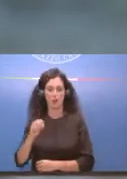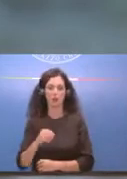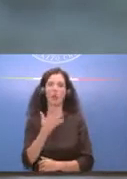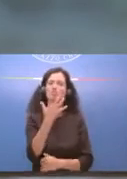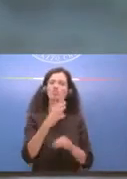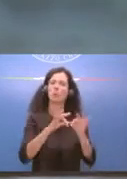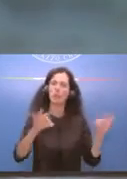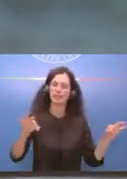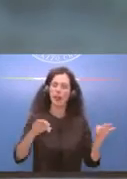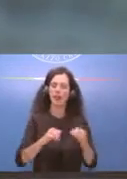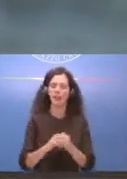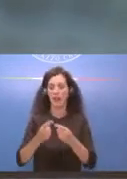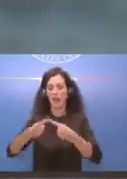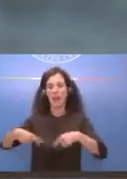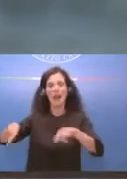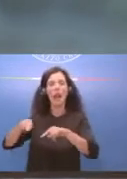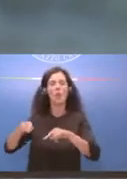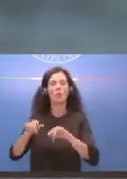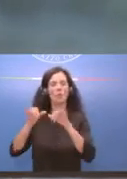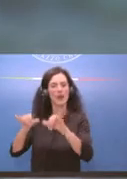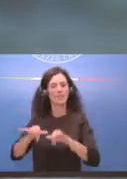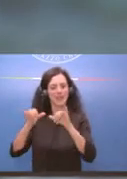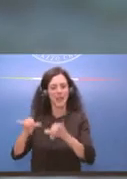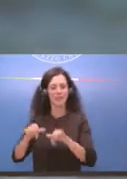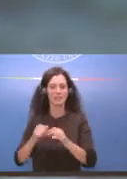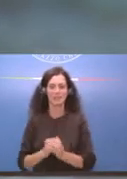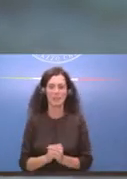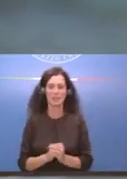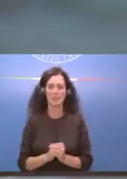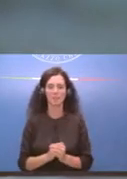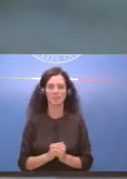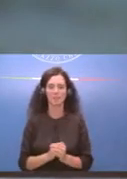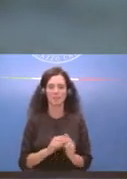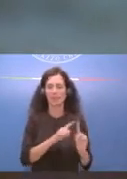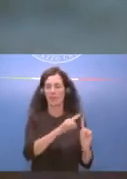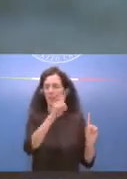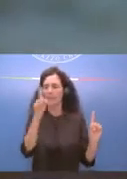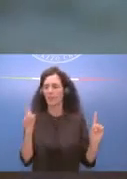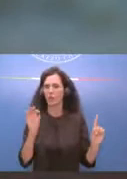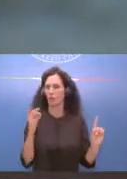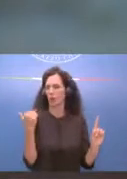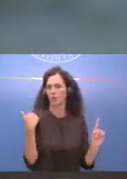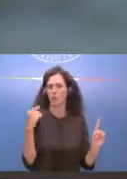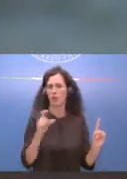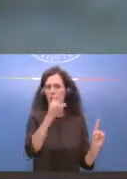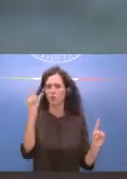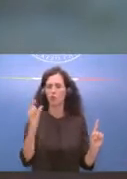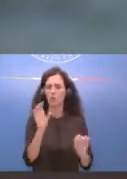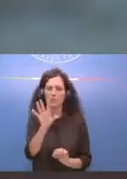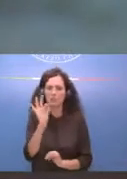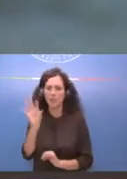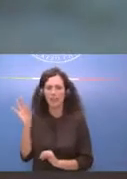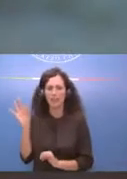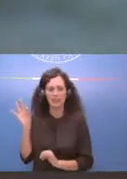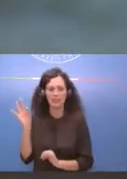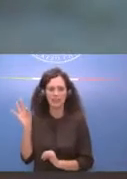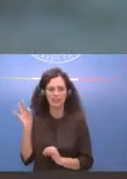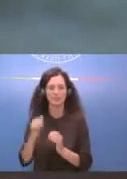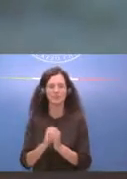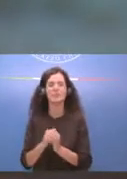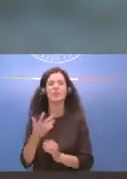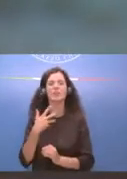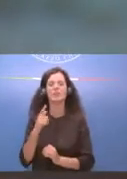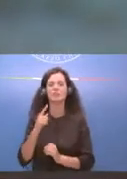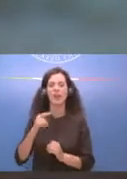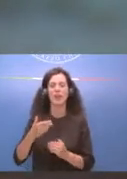la laguna di venezia fino agli ultimi prescelti pochi giorni fa i cicli di affreschi del